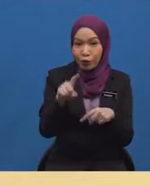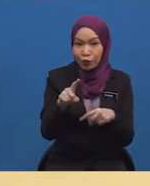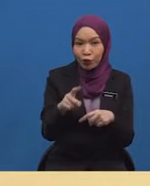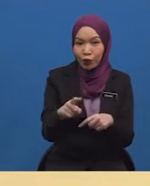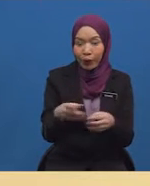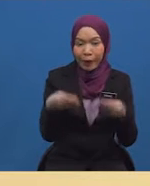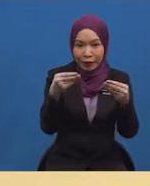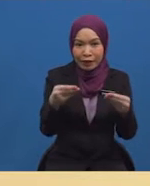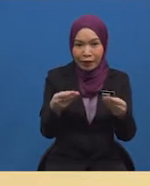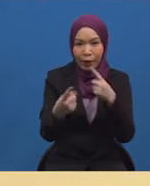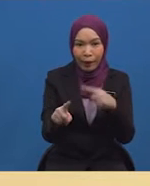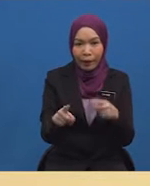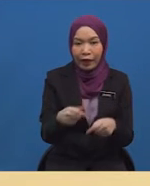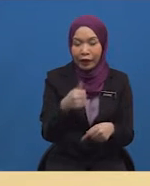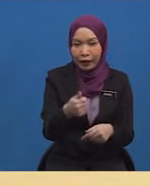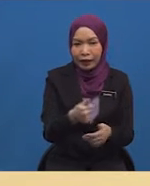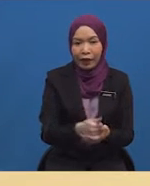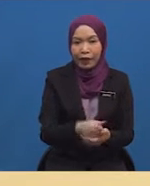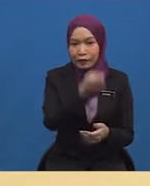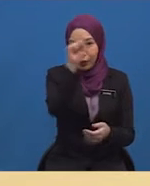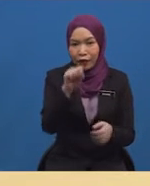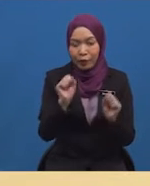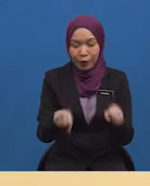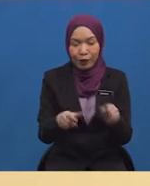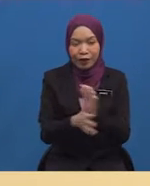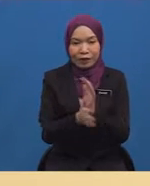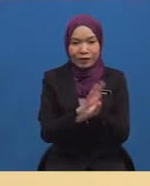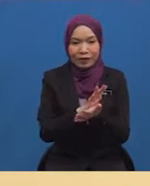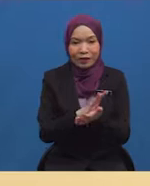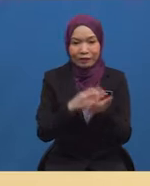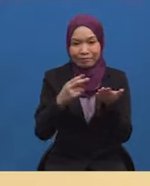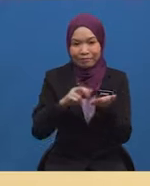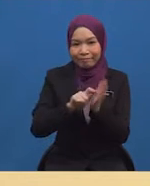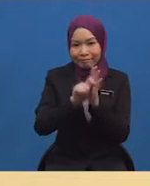maka soalan ini berubah menjadi aras tinggi.